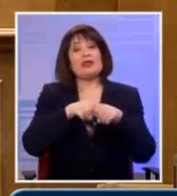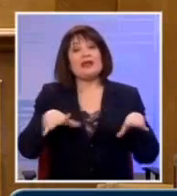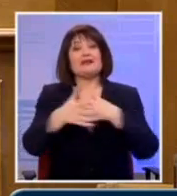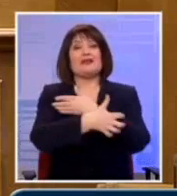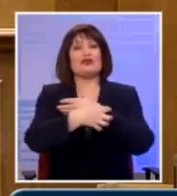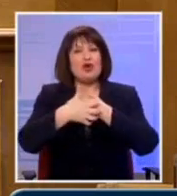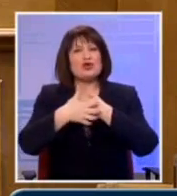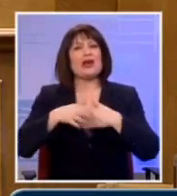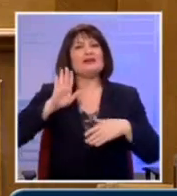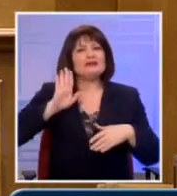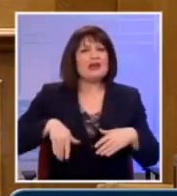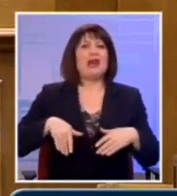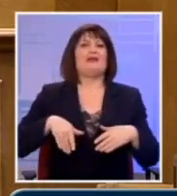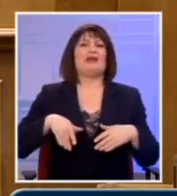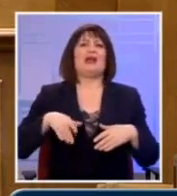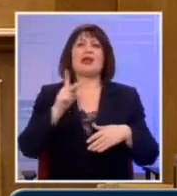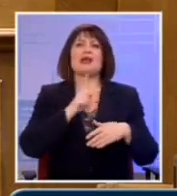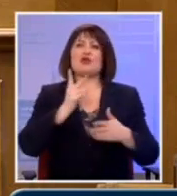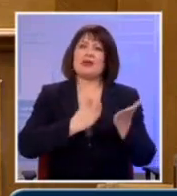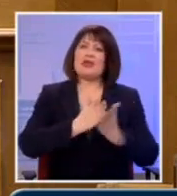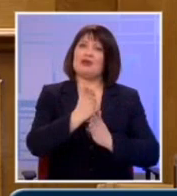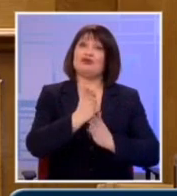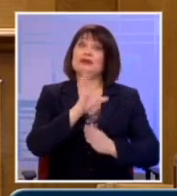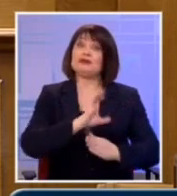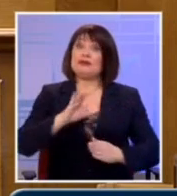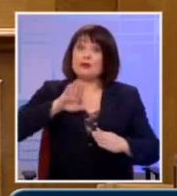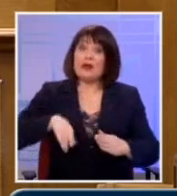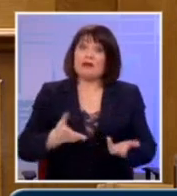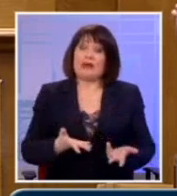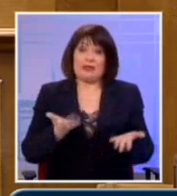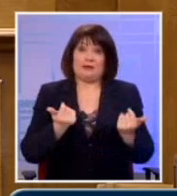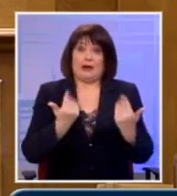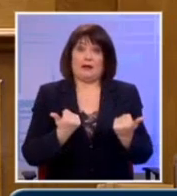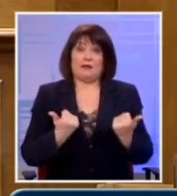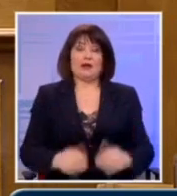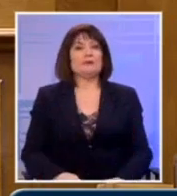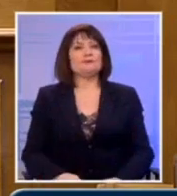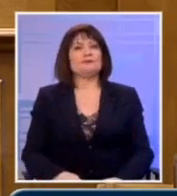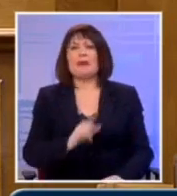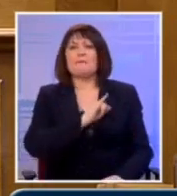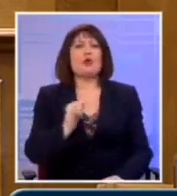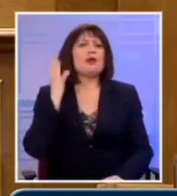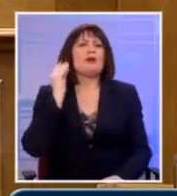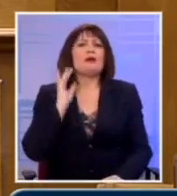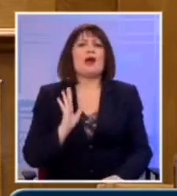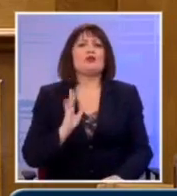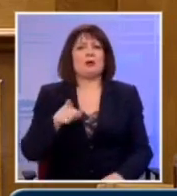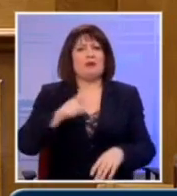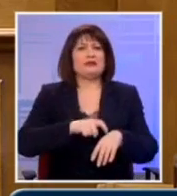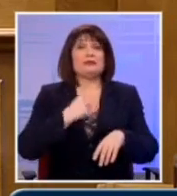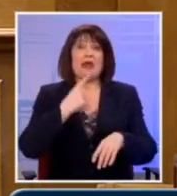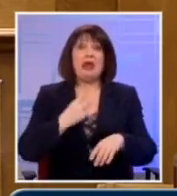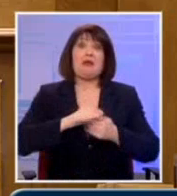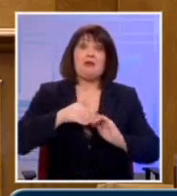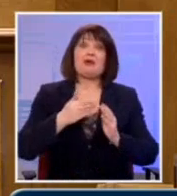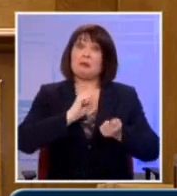πτώχειας, τελευταία στο δίκτυο κοινωνικής δικαιοσύνης στην Ευρώπη. Αλλά δεν άκουσα ποτέ κανέναν από όλους όσους κόπτονται για μεταρρυθμίσεις όλα αυτά